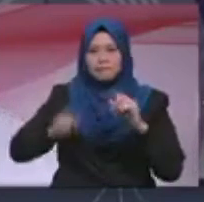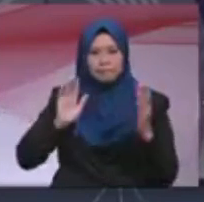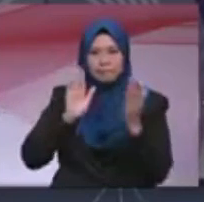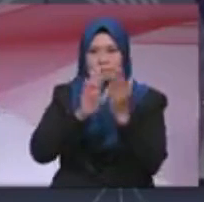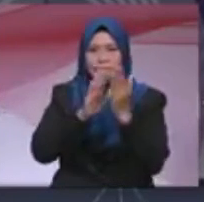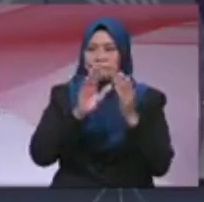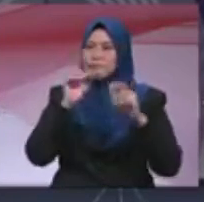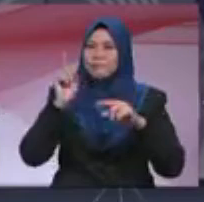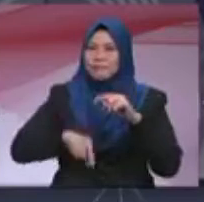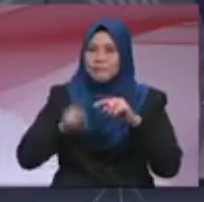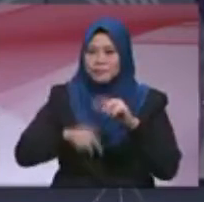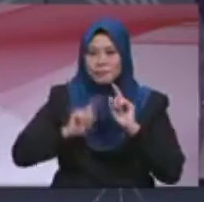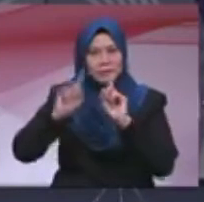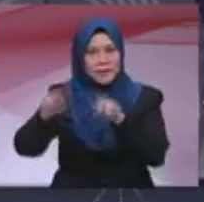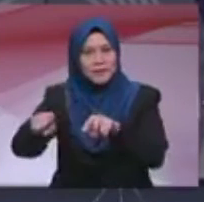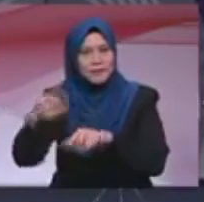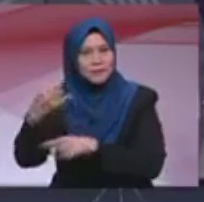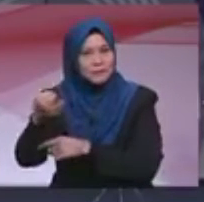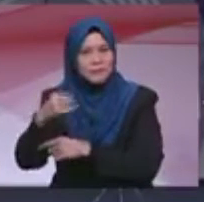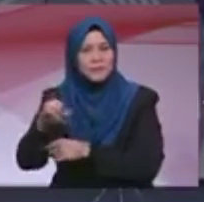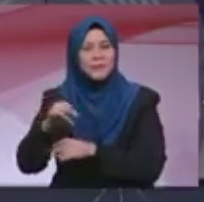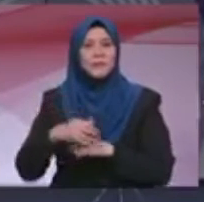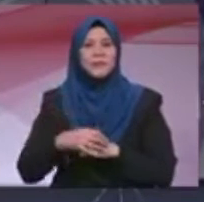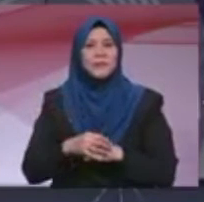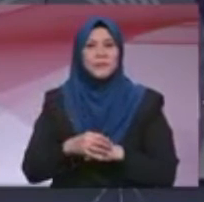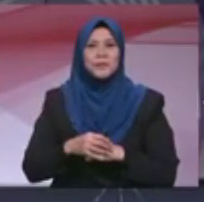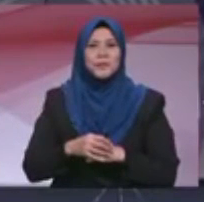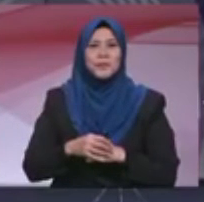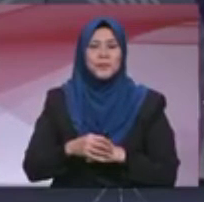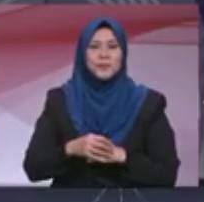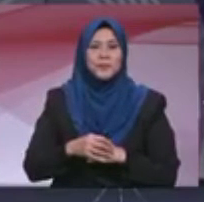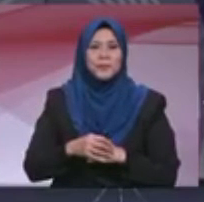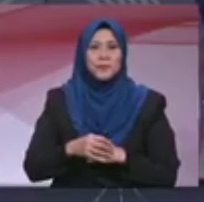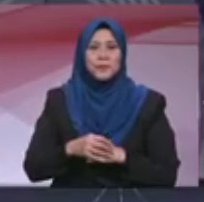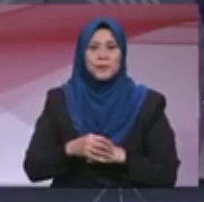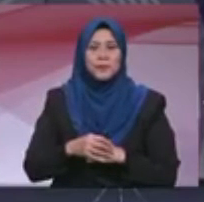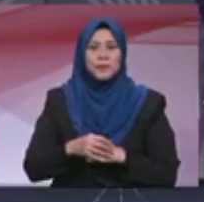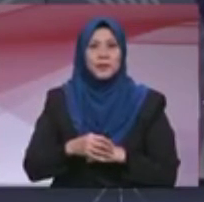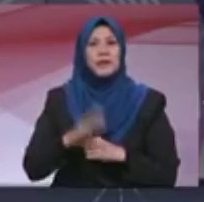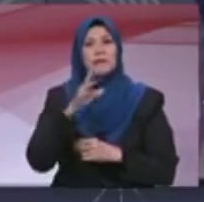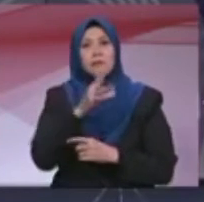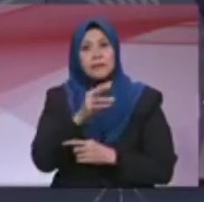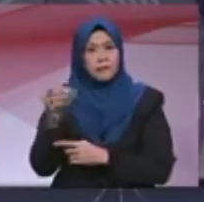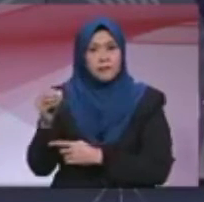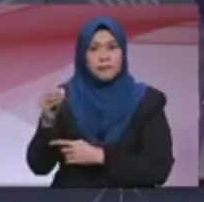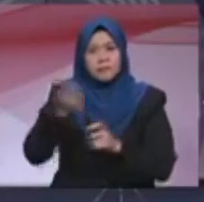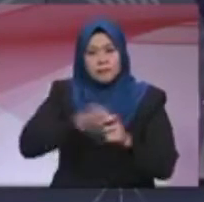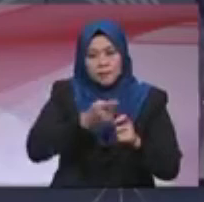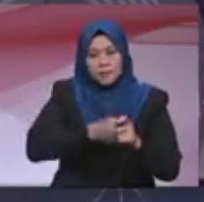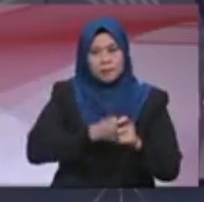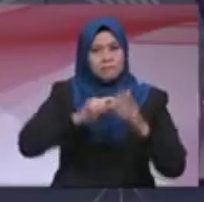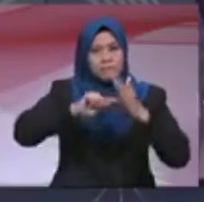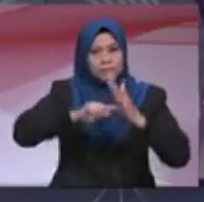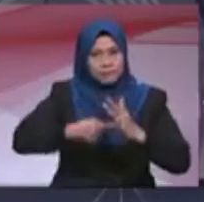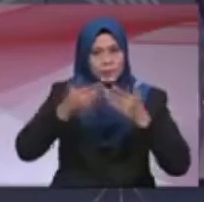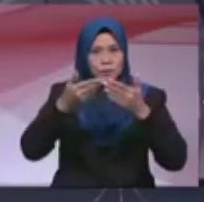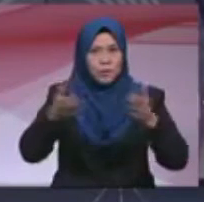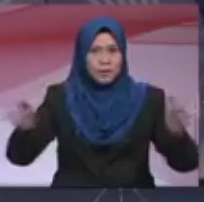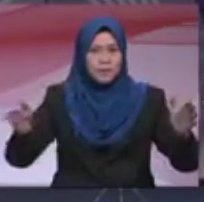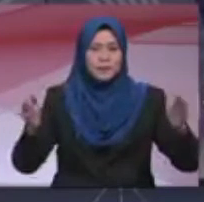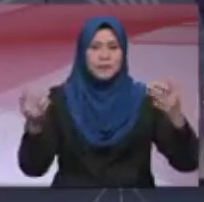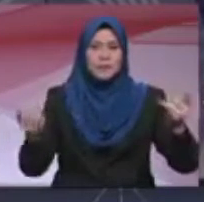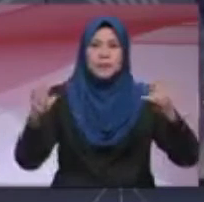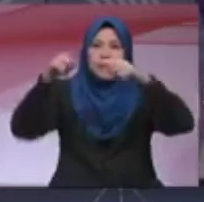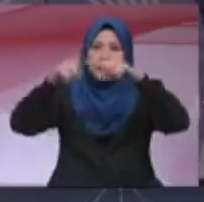ini, maka tidak dibenarkan beroperasi secara bersemuka, dan setiap pengoperasian ini